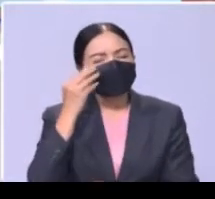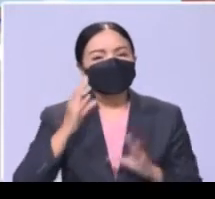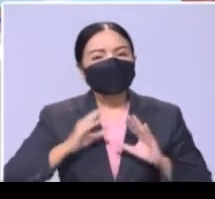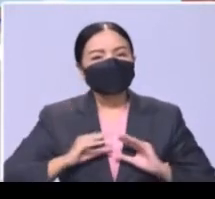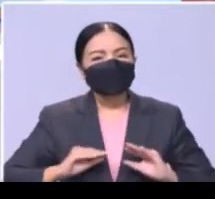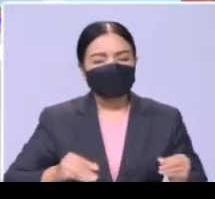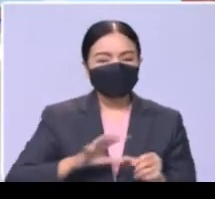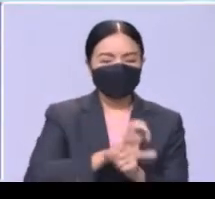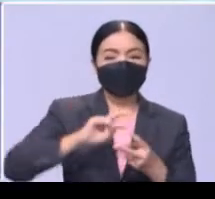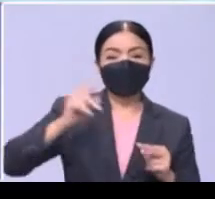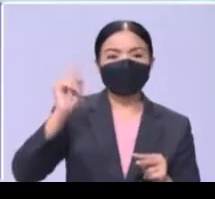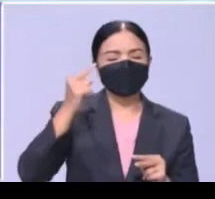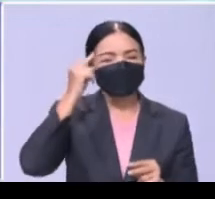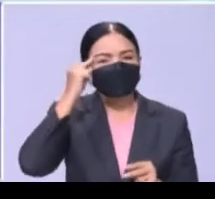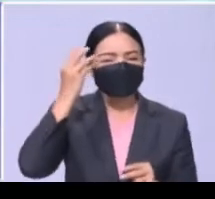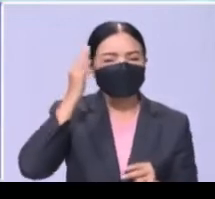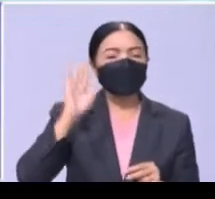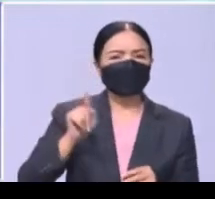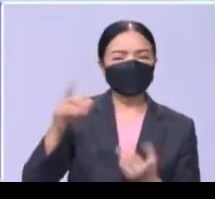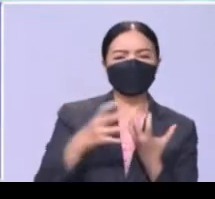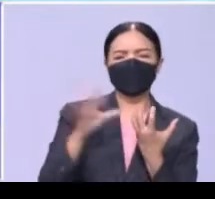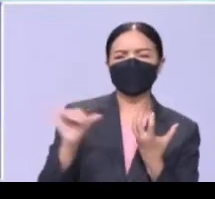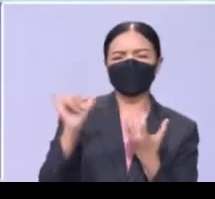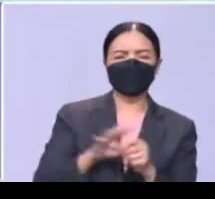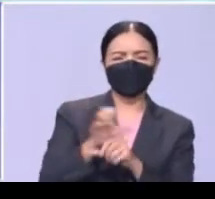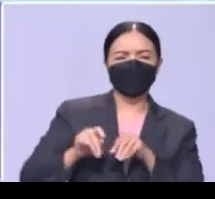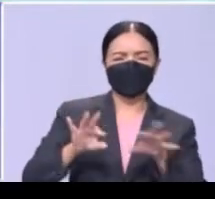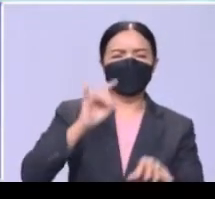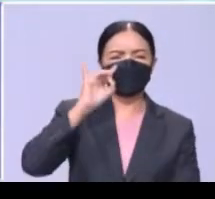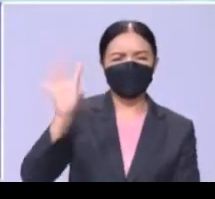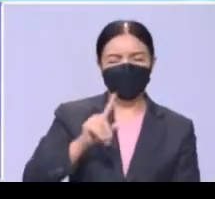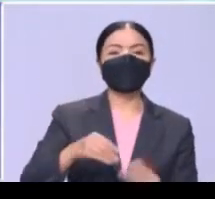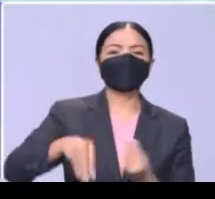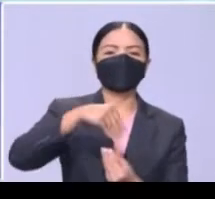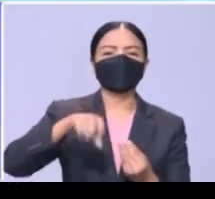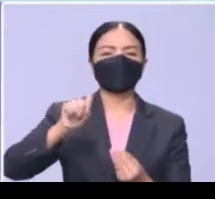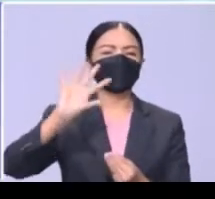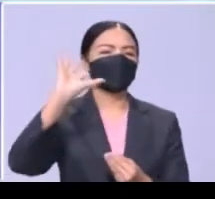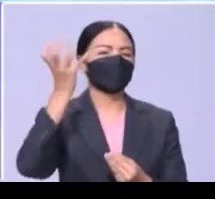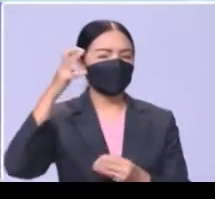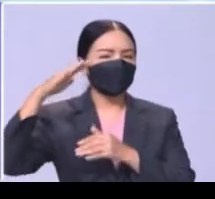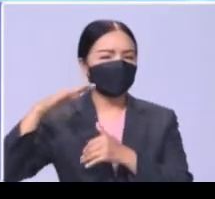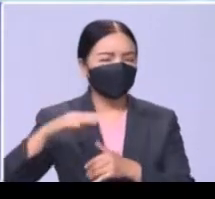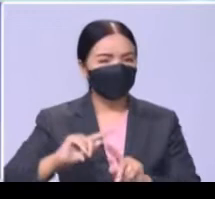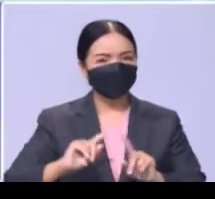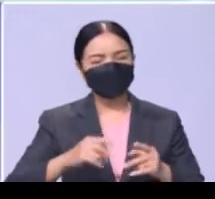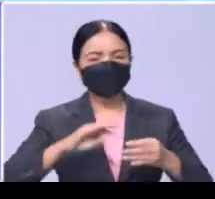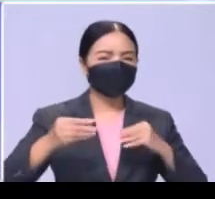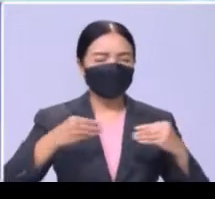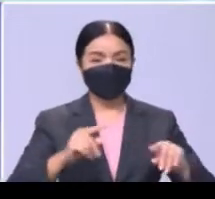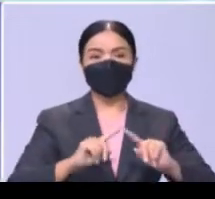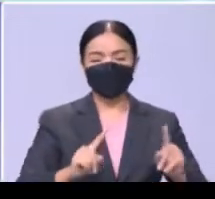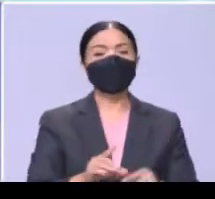19สายพันธุ์โอไมครอนแม้ว่ายุโรปโครกยังคงถ้าระบาดหนักอยู่นะคะกดดันเศรษฐกิจโลกแล้วก็ส่งผลให้ฟันโปรมีความผันผวน